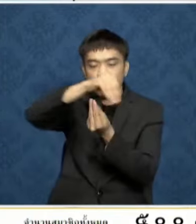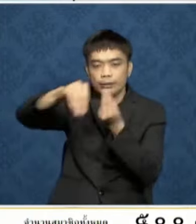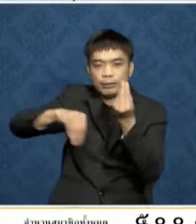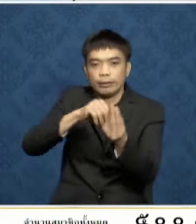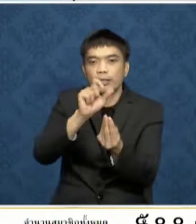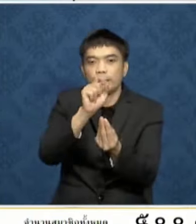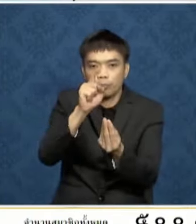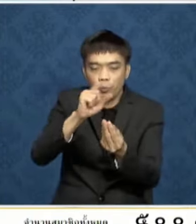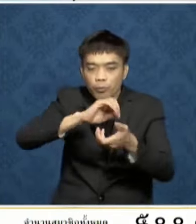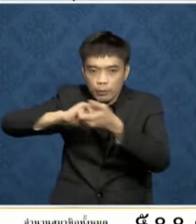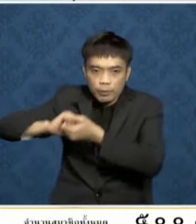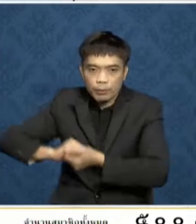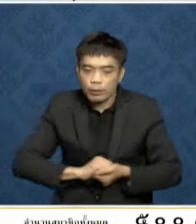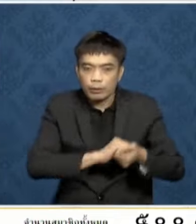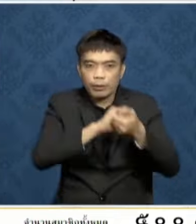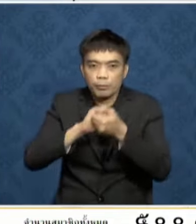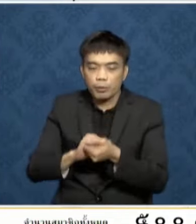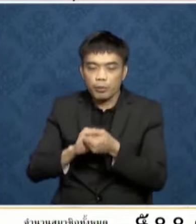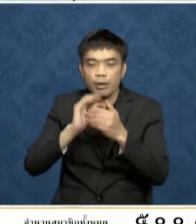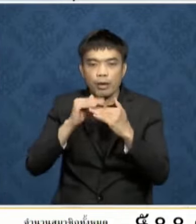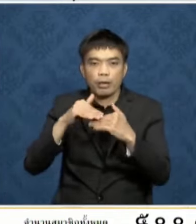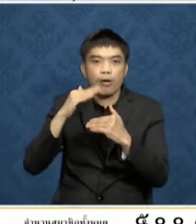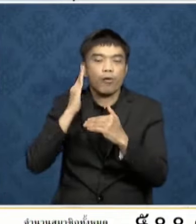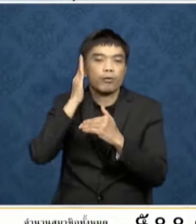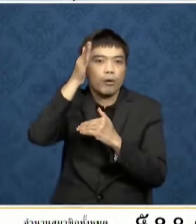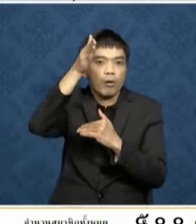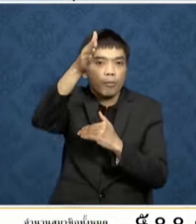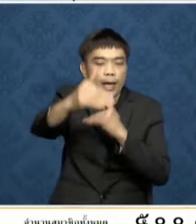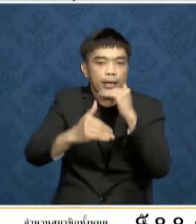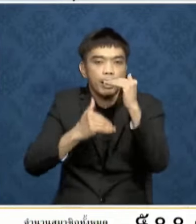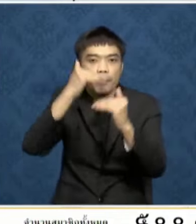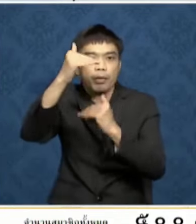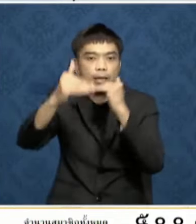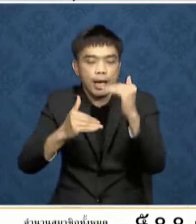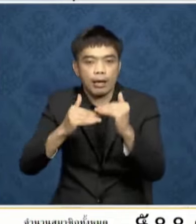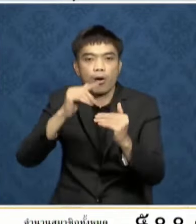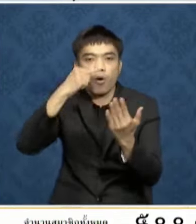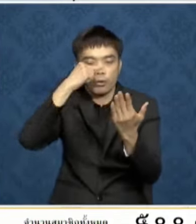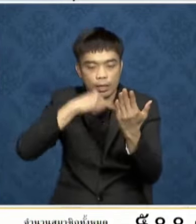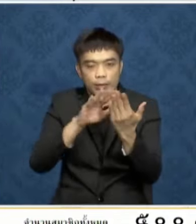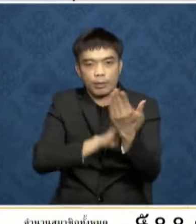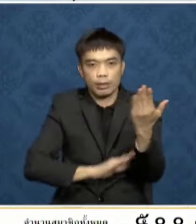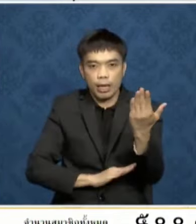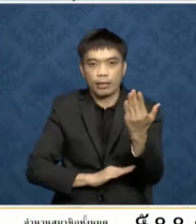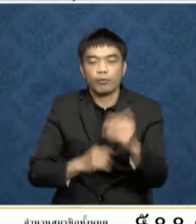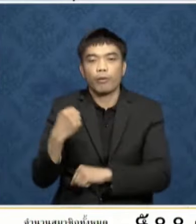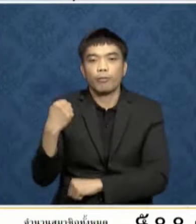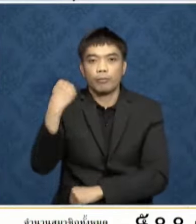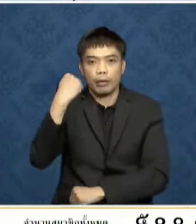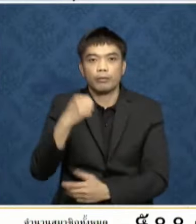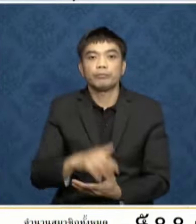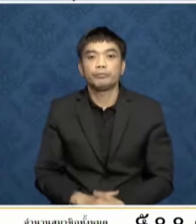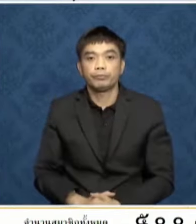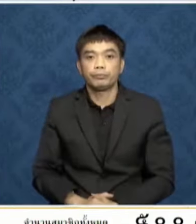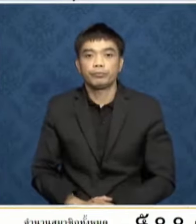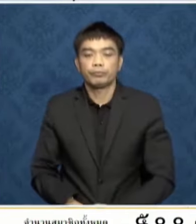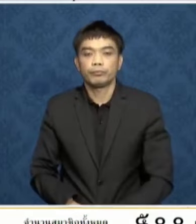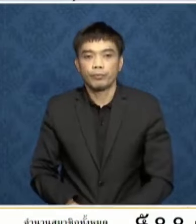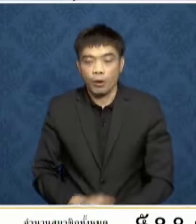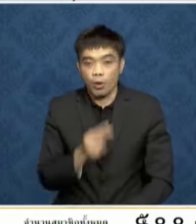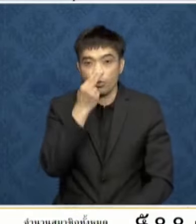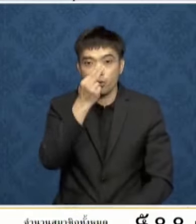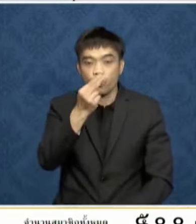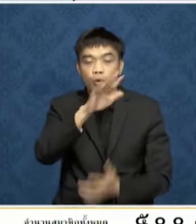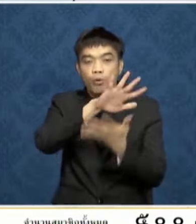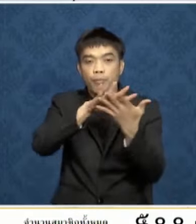ความพ้อมให้กาวหนาสู่การเป็ผู้นำในภูมภาคนี้ทางด้านความมนคงเรามาเริ่มต้นดูกันที่เป้าหมายยุธศตก